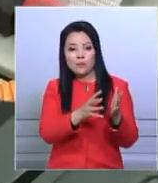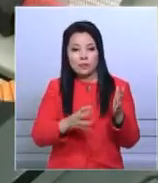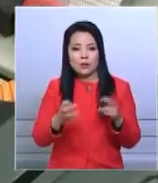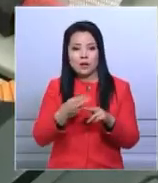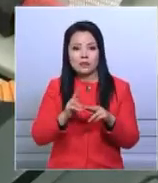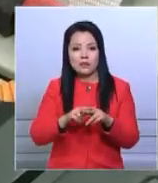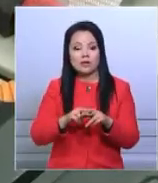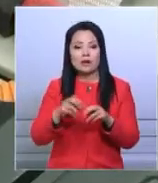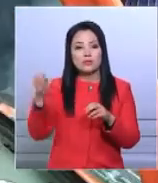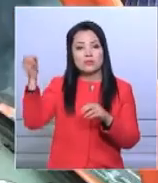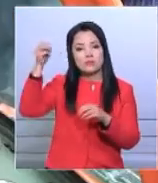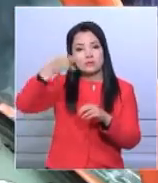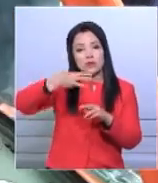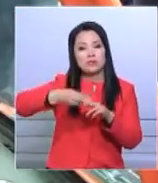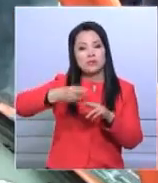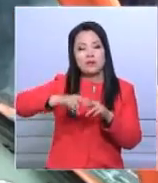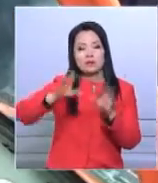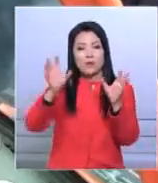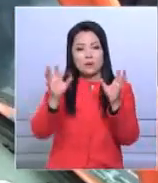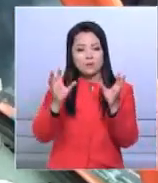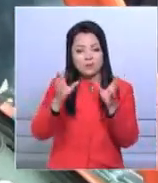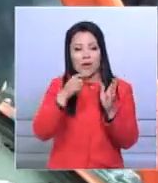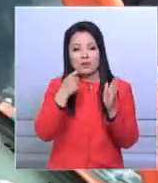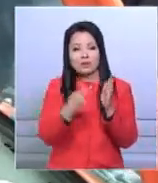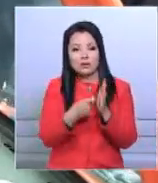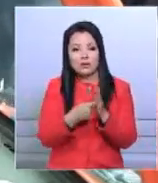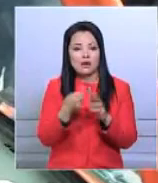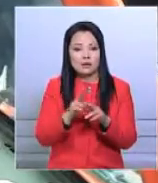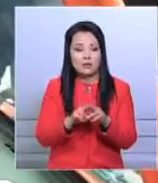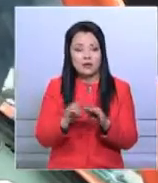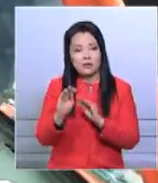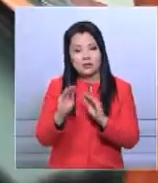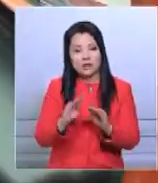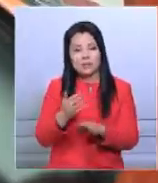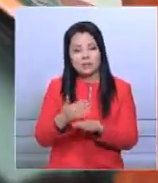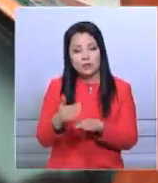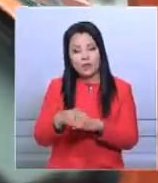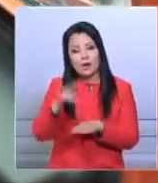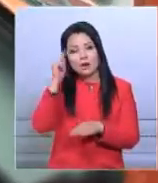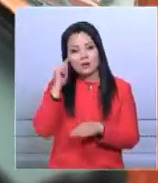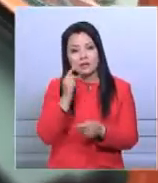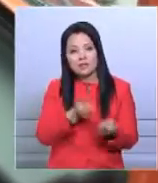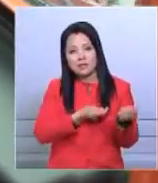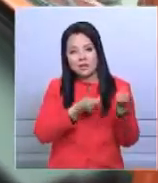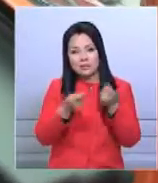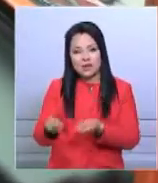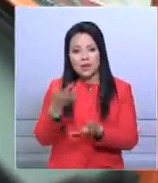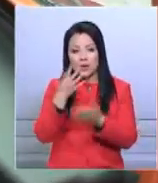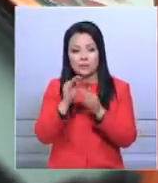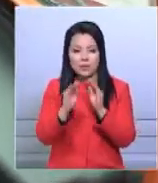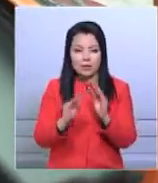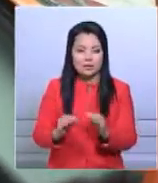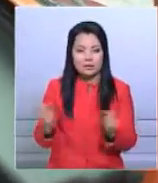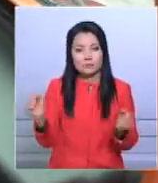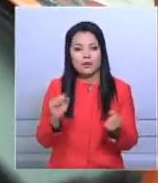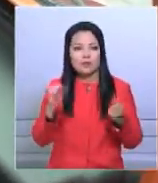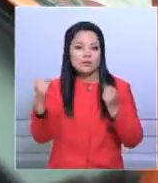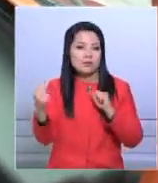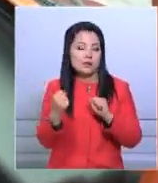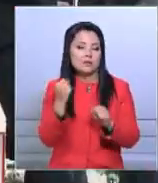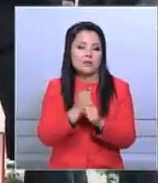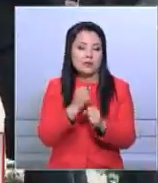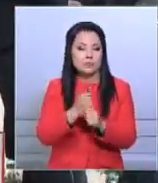астыңғы бөлігі мүлдем өзгеше. Қолынан іс келетін оқытушы қосалқы бөлшектерді Қытайдан алып келгенімен өздері ықшамдап жасап шыққан.